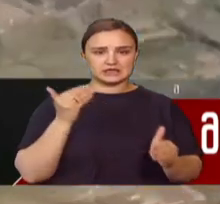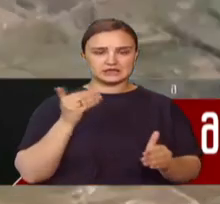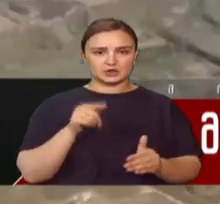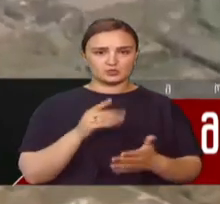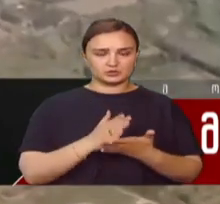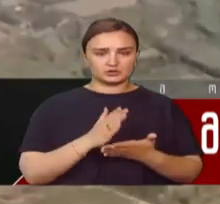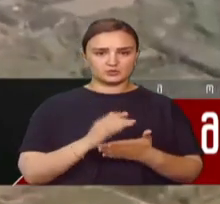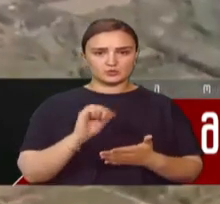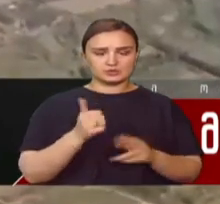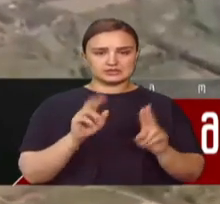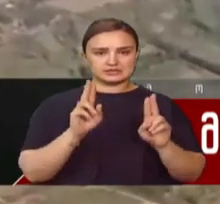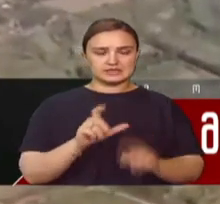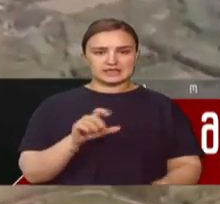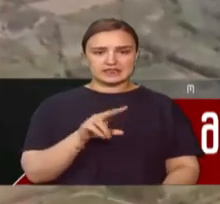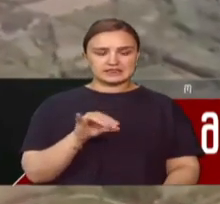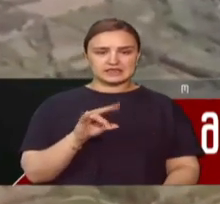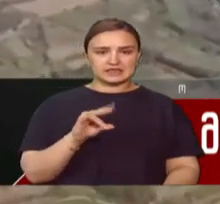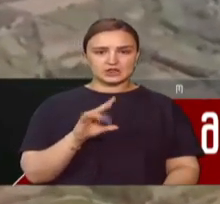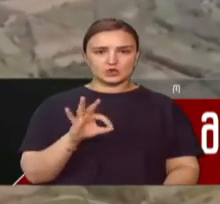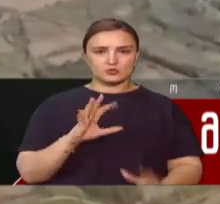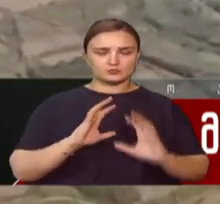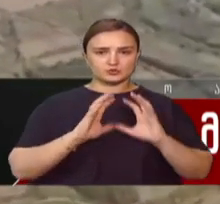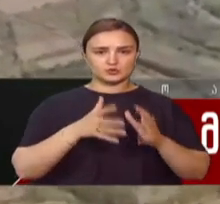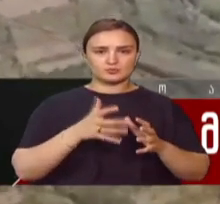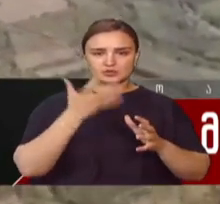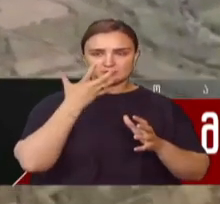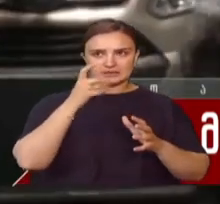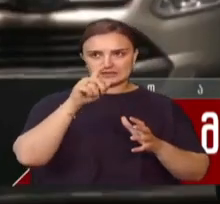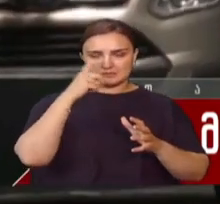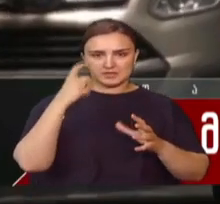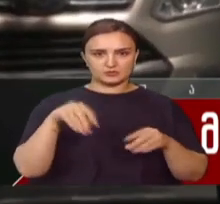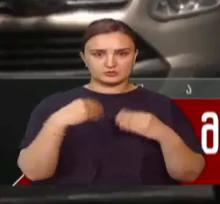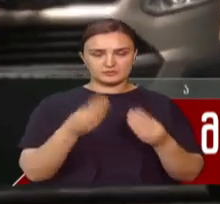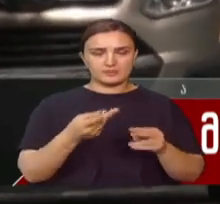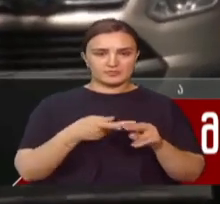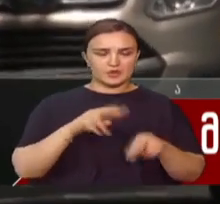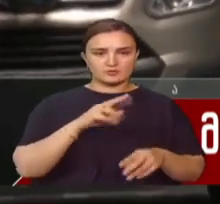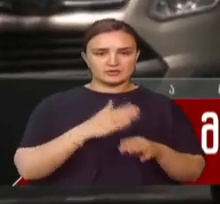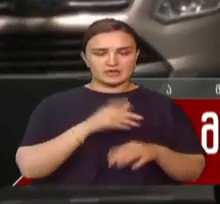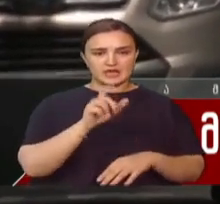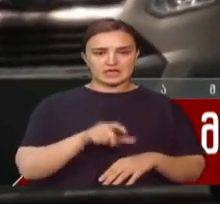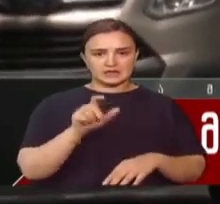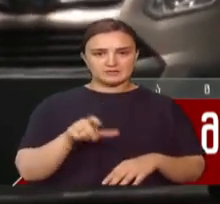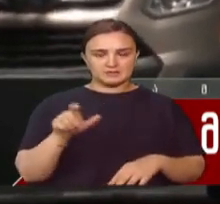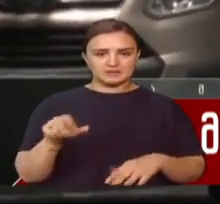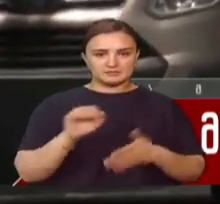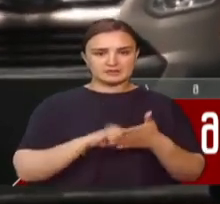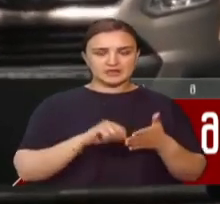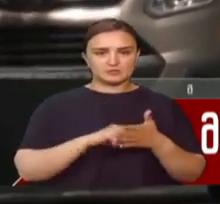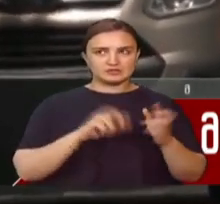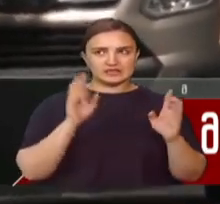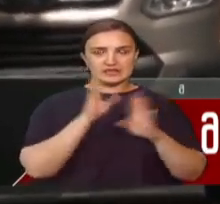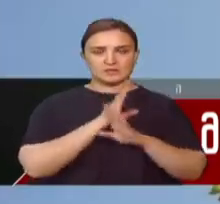სტადიაზეა. როგორც წესი, ელ-ნინიო აწვდის მთელს მსოფლიოს თბილ ტემპერატურას, რაც გაორმაგდა ადამიანების მიერ გამოწვეული